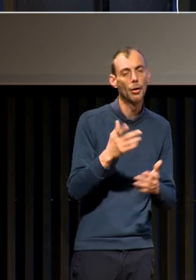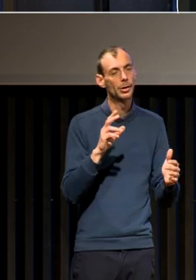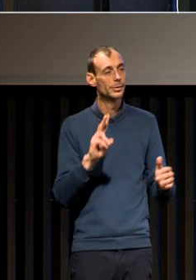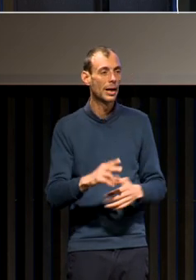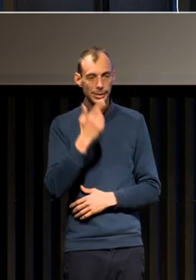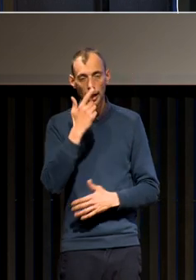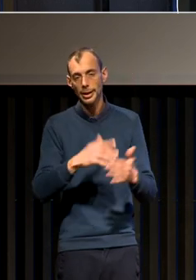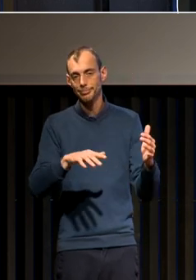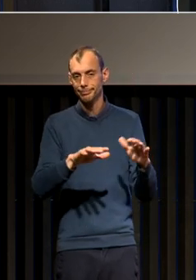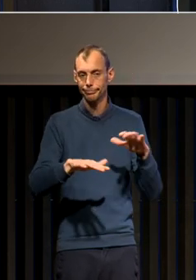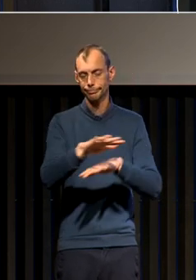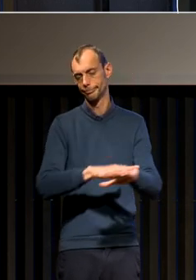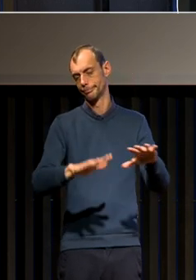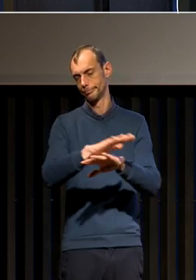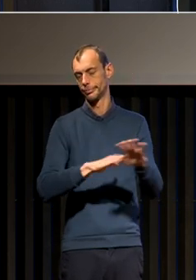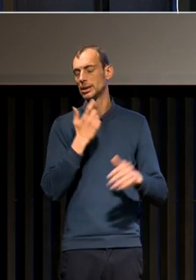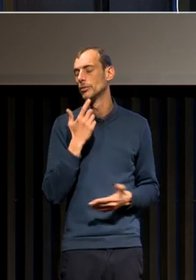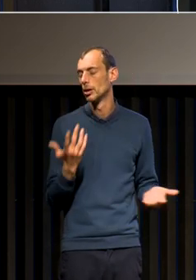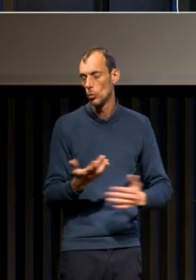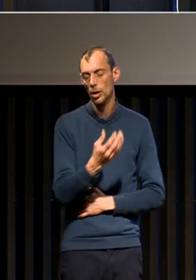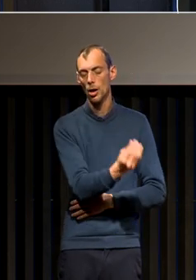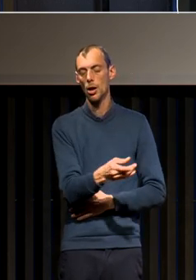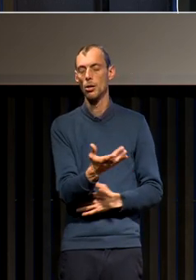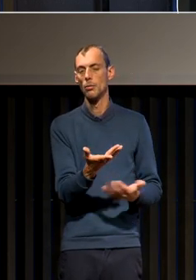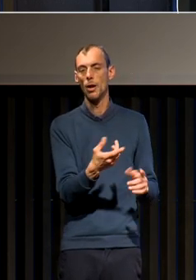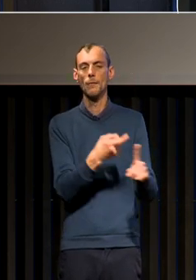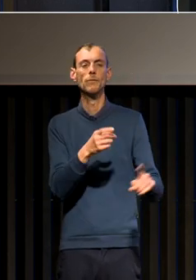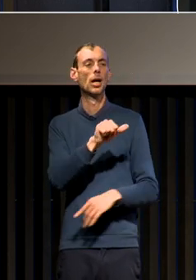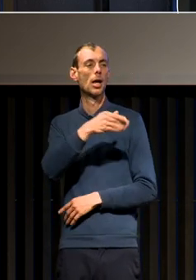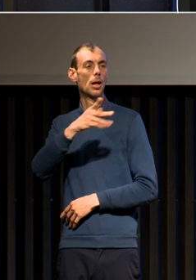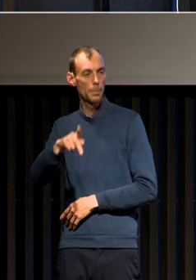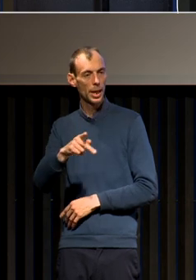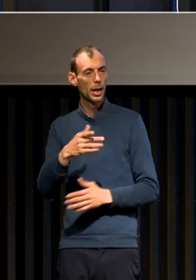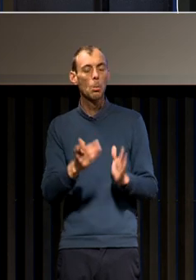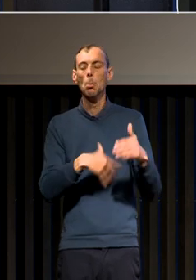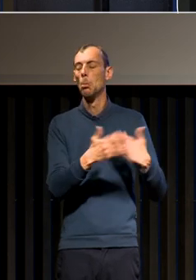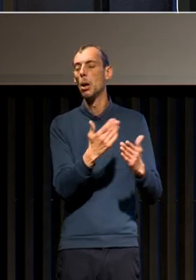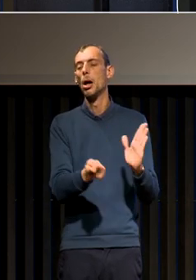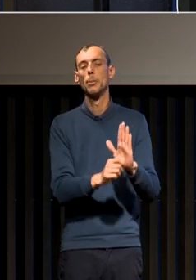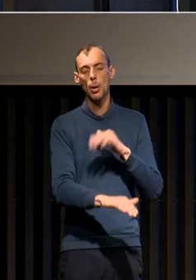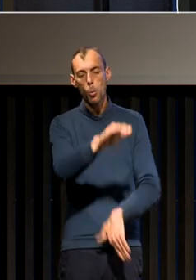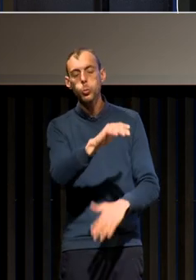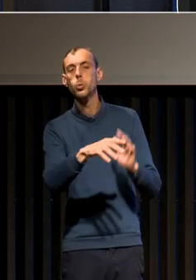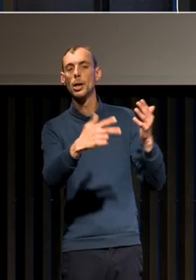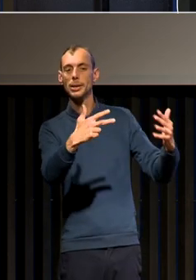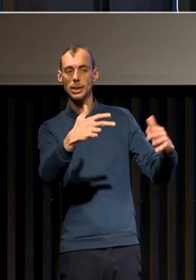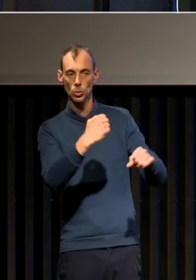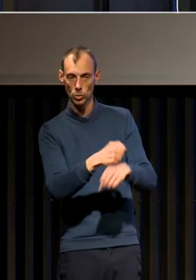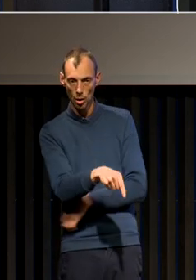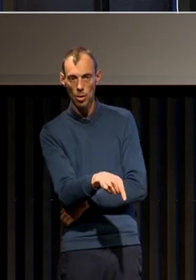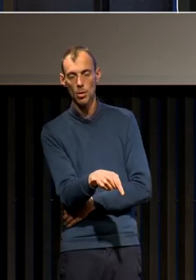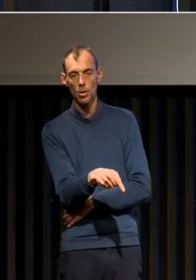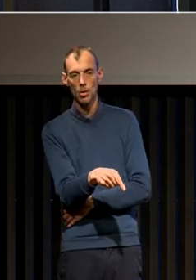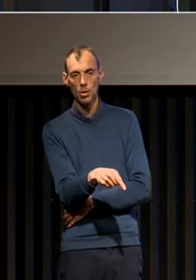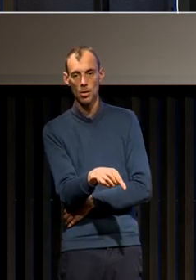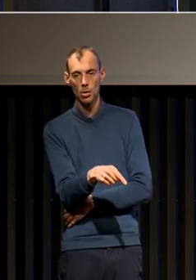à ses 18 ans pourra connaître l'identité du donneur et les receveurs connaîtront l'identité du receveur.